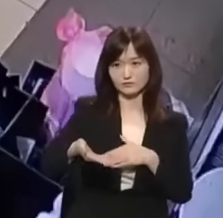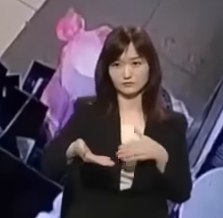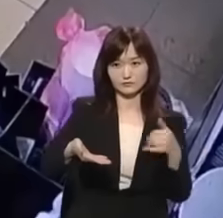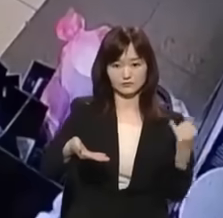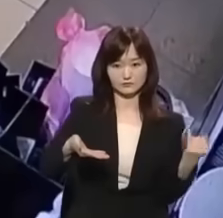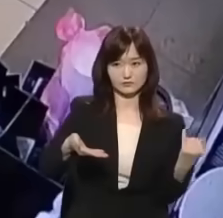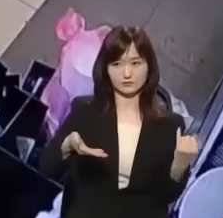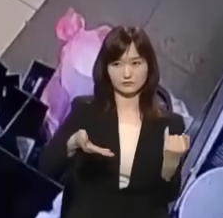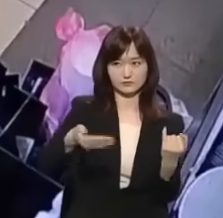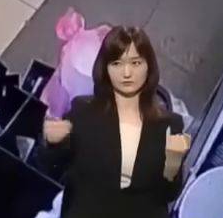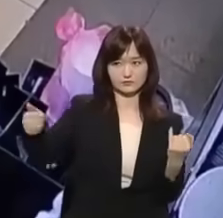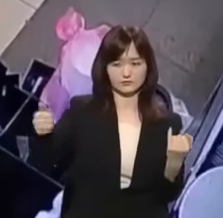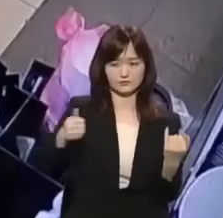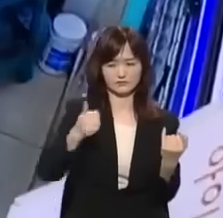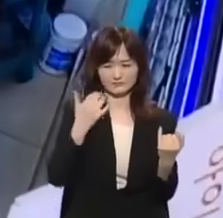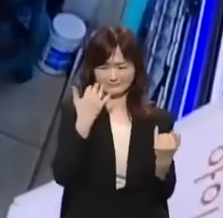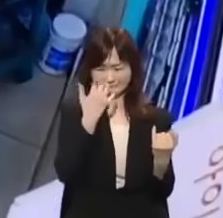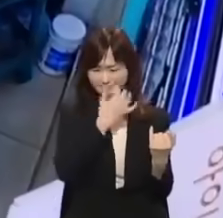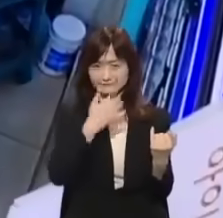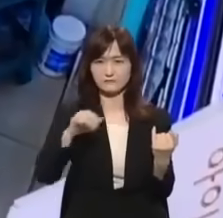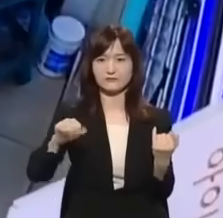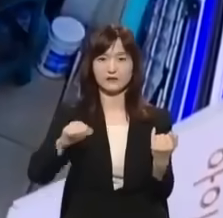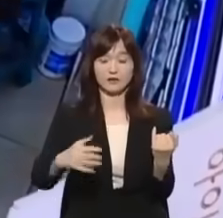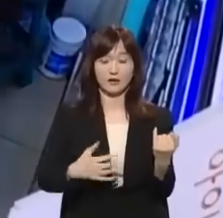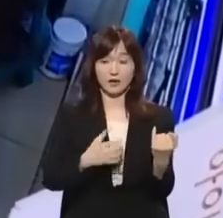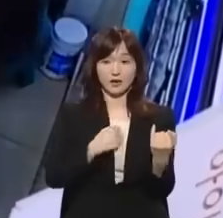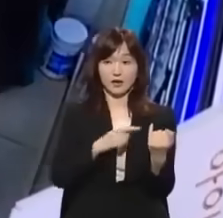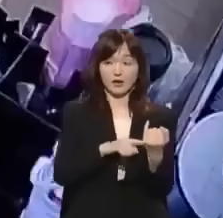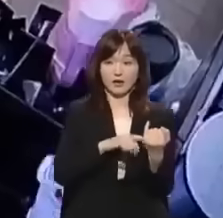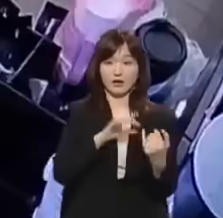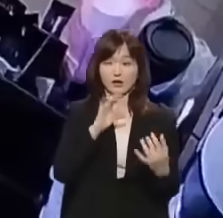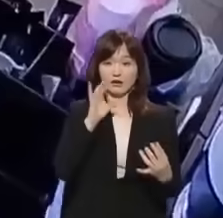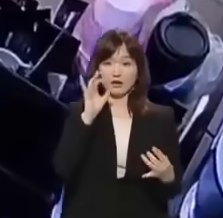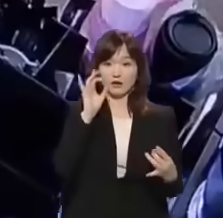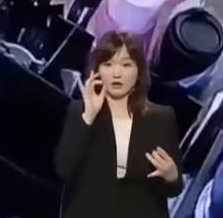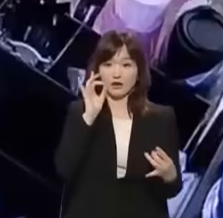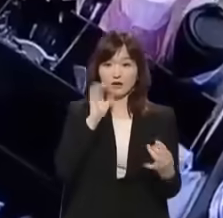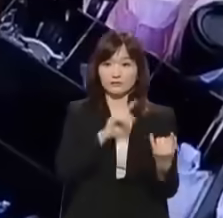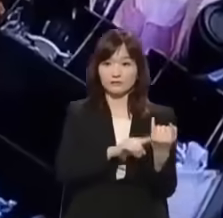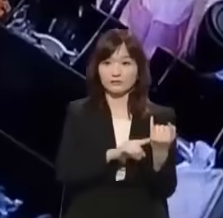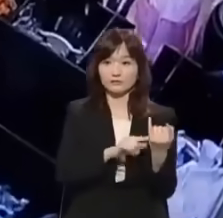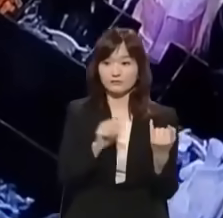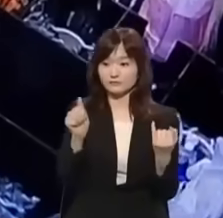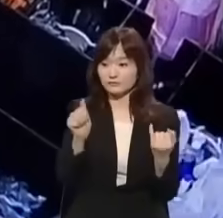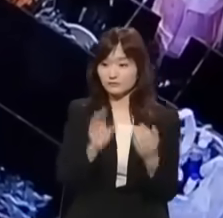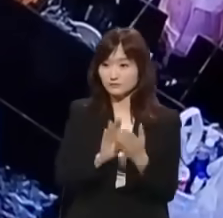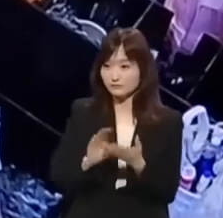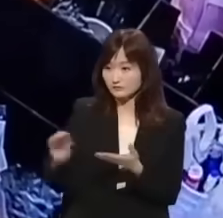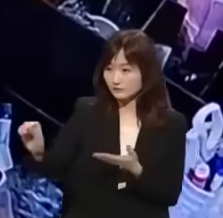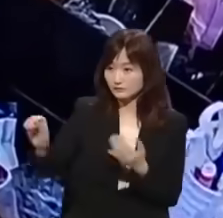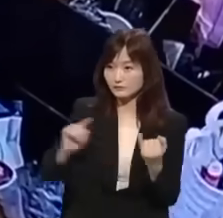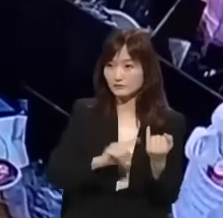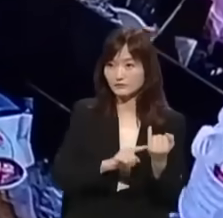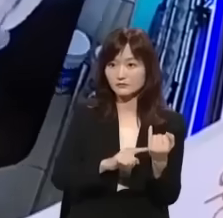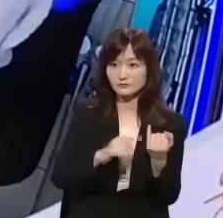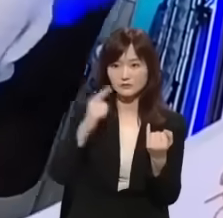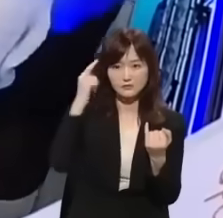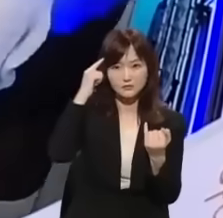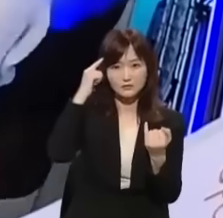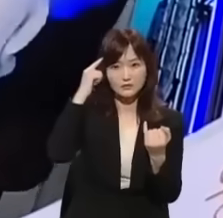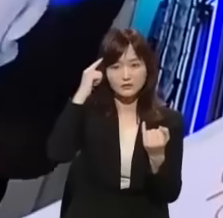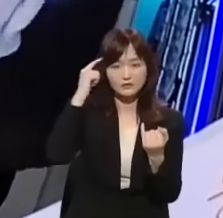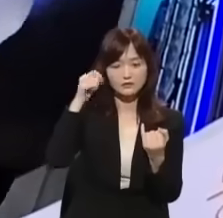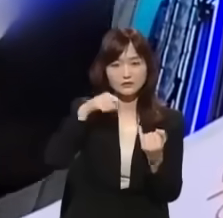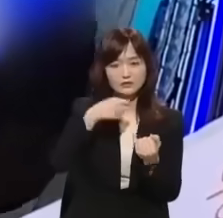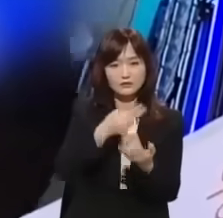앞에서 음란 행위까지 합니다. 자, 너무 놀라서 몸이 그대로 굳어버린 직원, 저 인간 나가자마자 저렇게 머리를 잡고